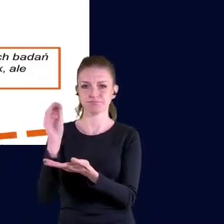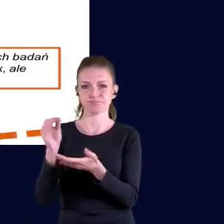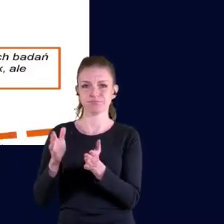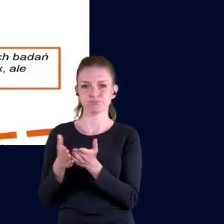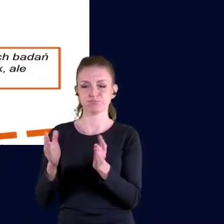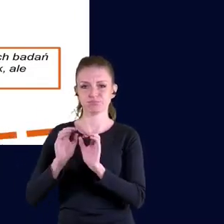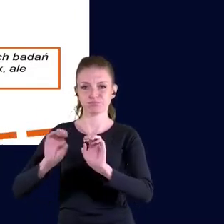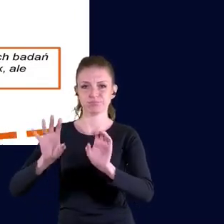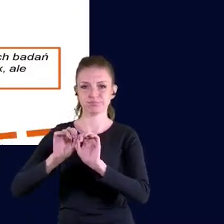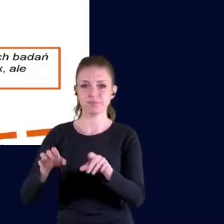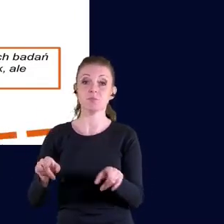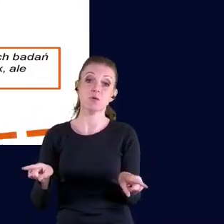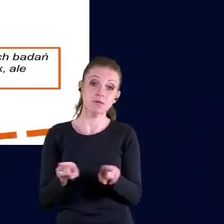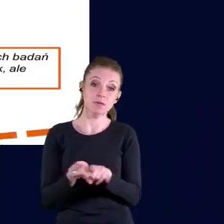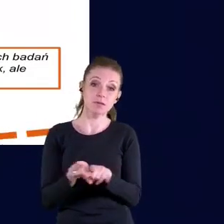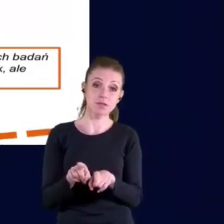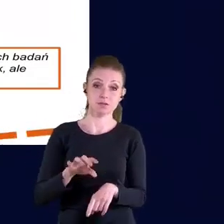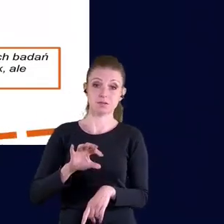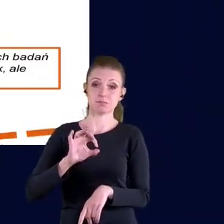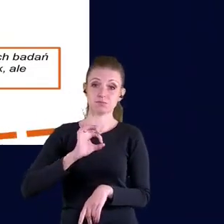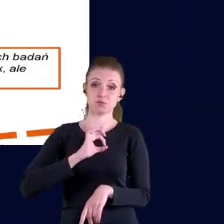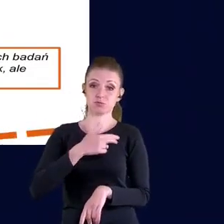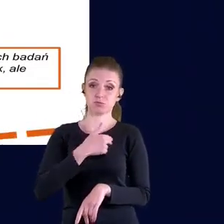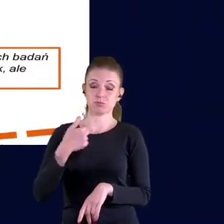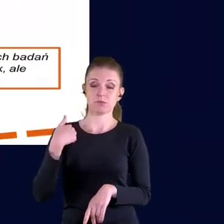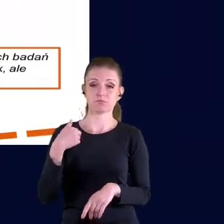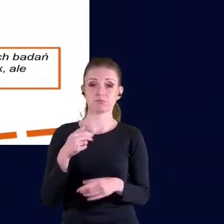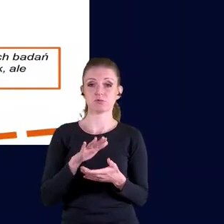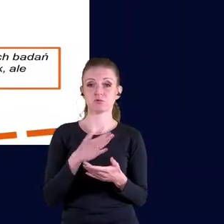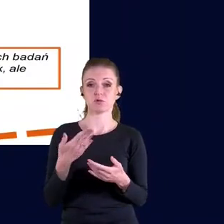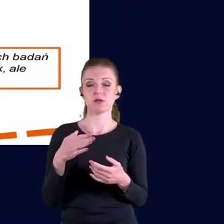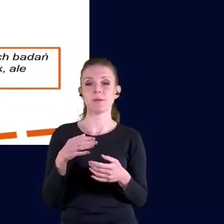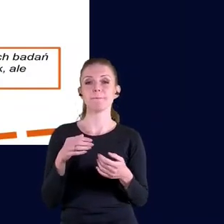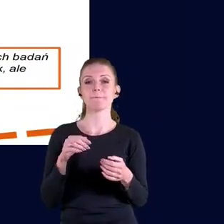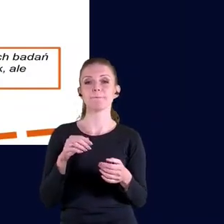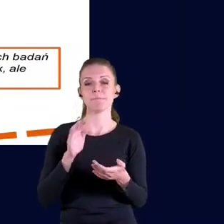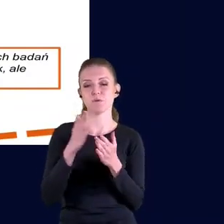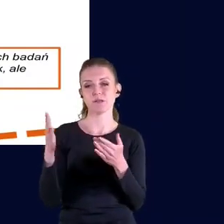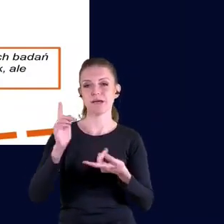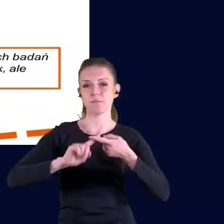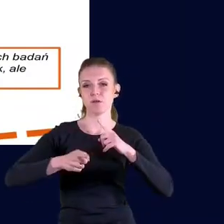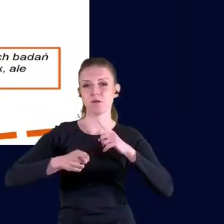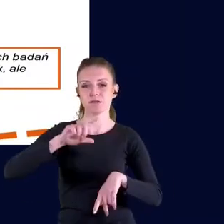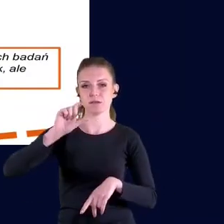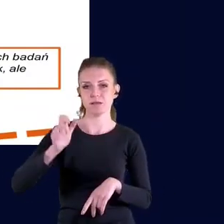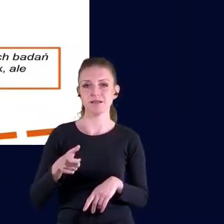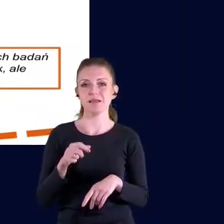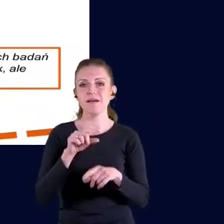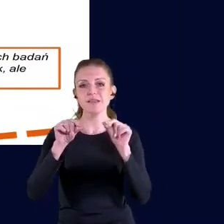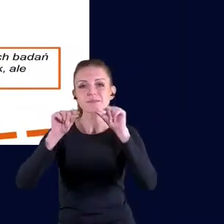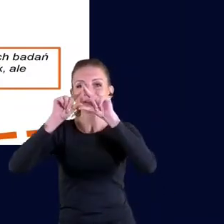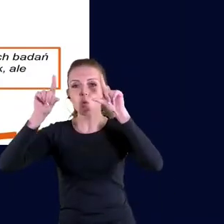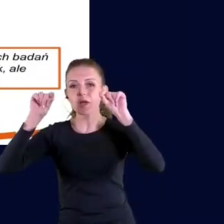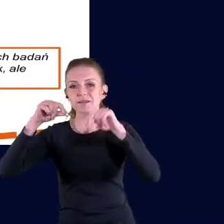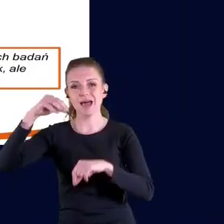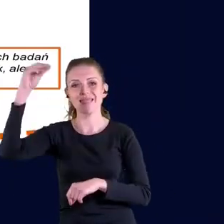Albo chociażby na szpitale biblioteki Politechniki Gdańskiej do zakładki nauka